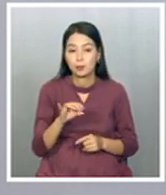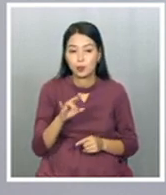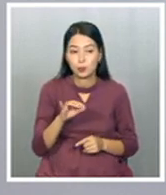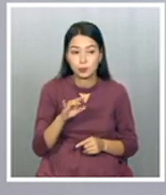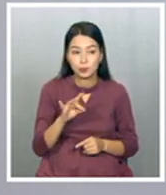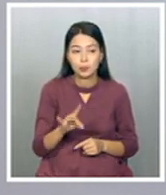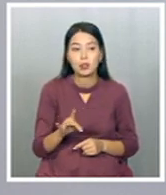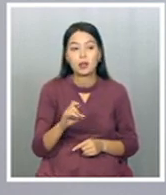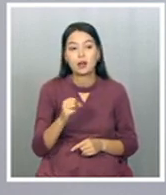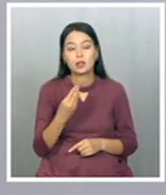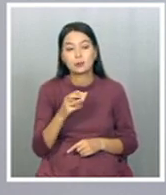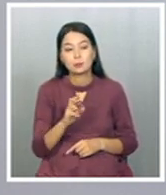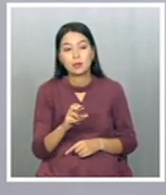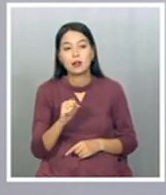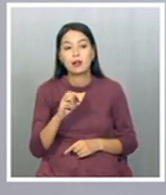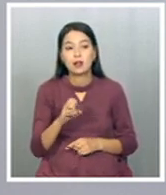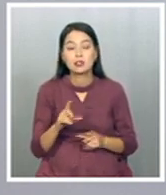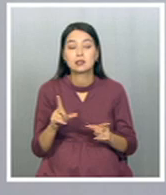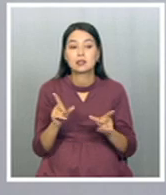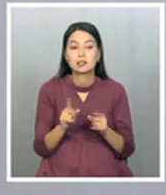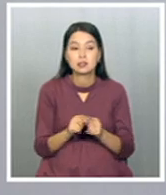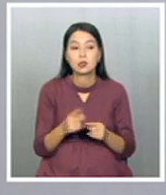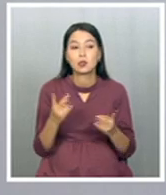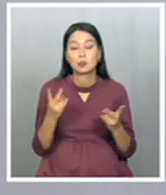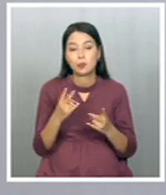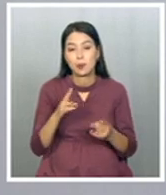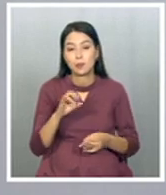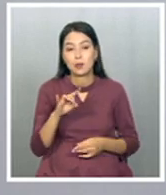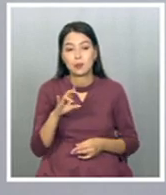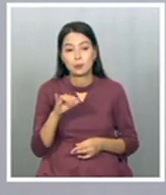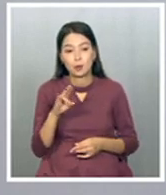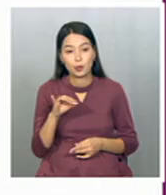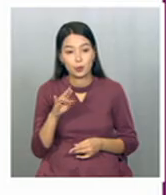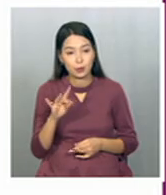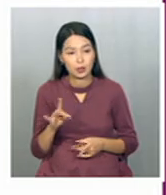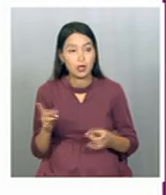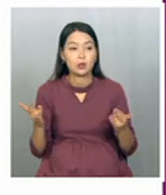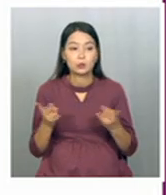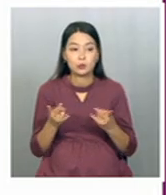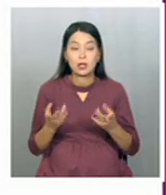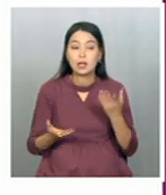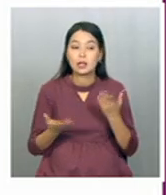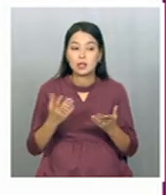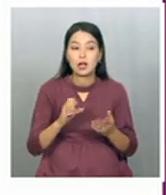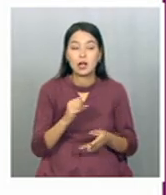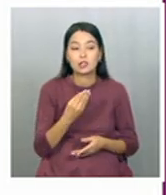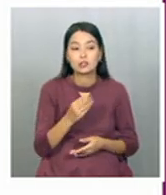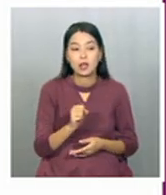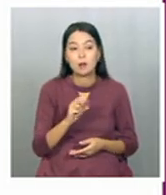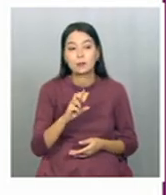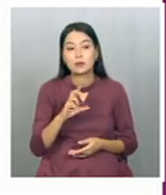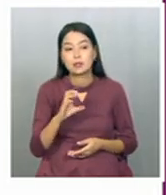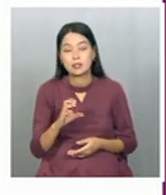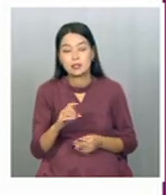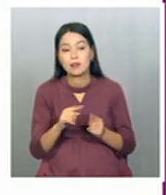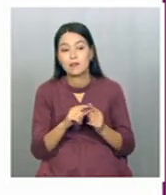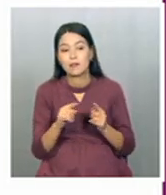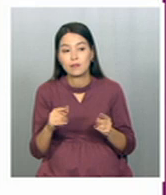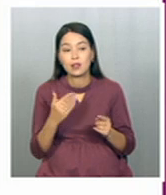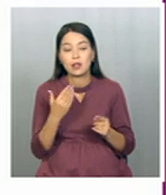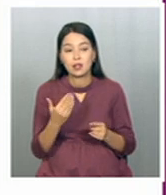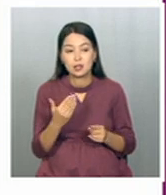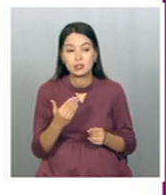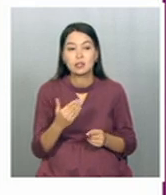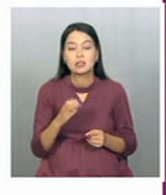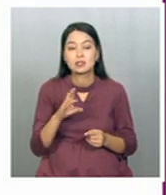AC перпендикуляр болуы керек, немесе HA векторы мен BC векторының скаляр көбейтіндісі 0-ге тең